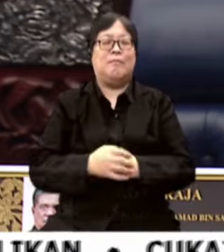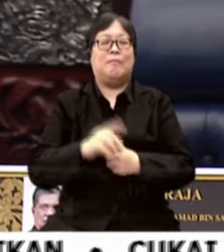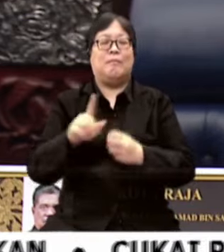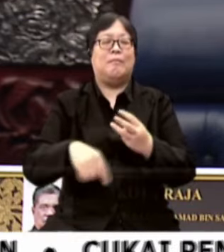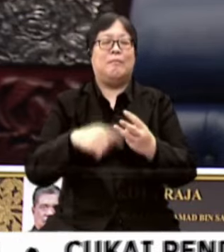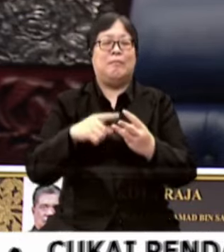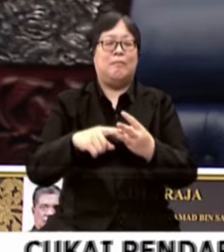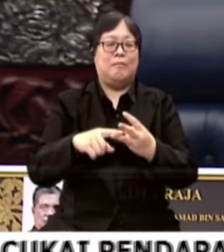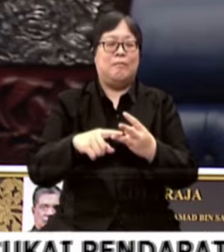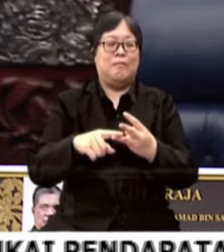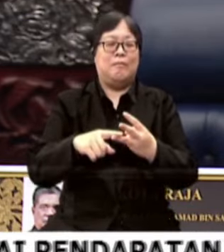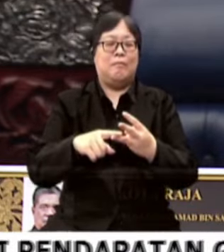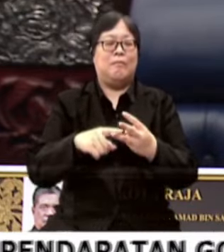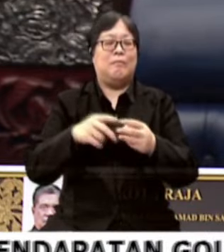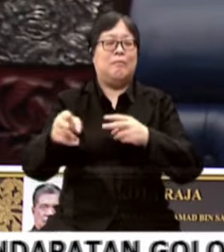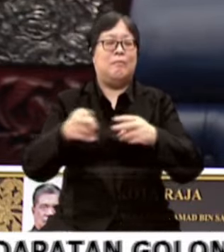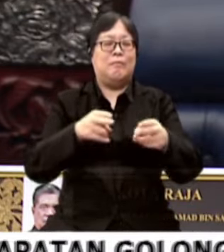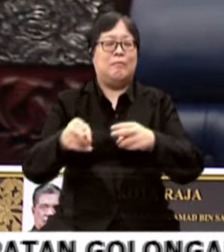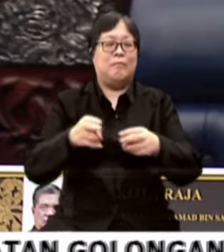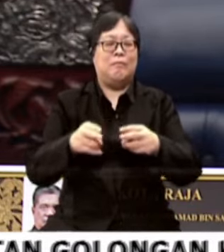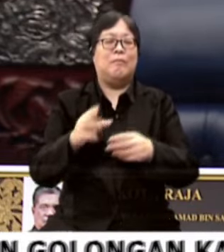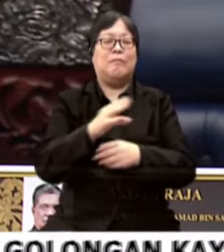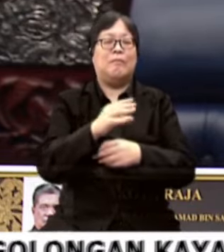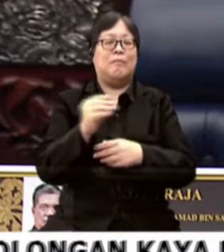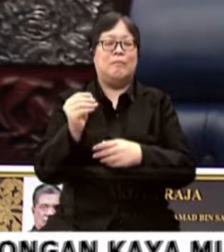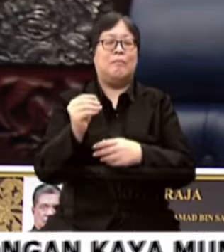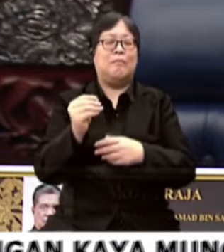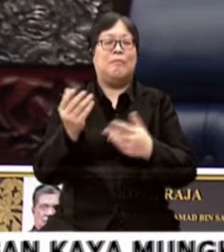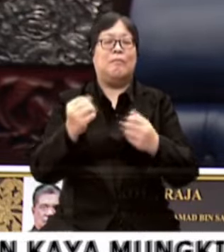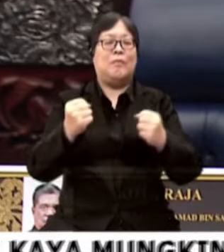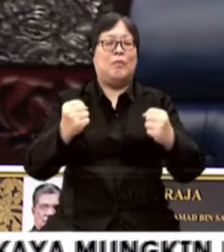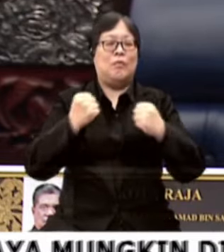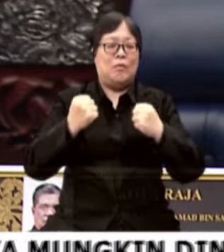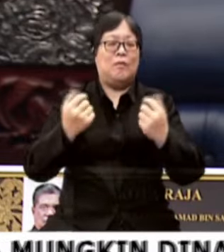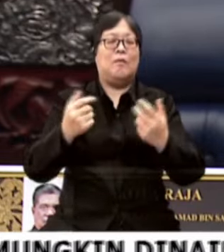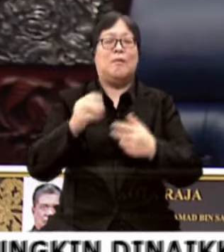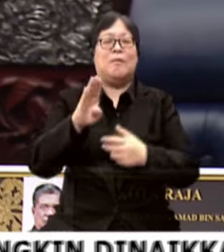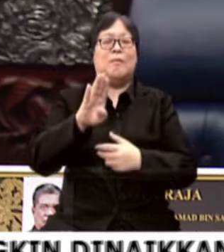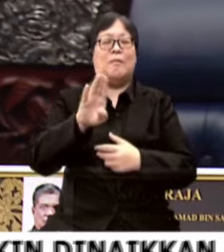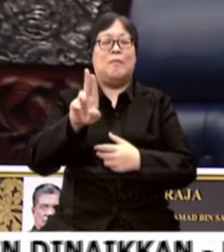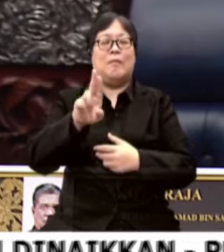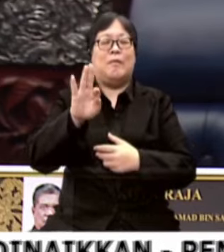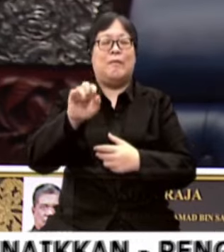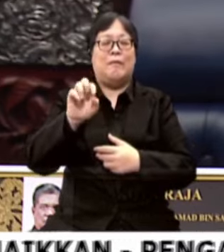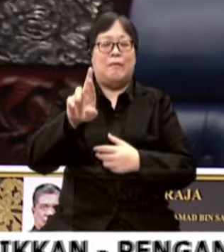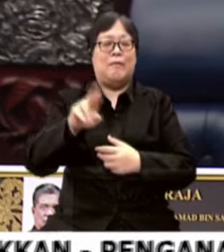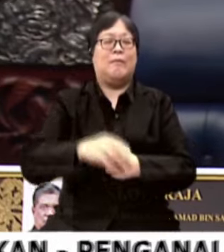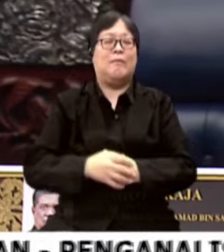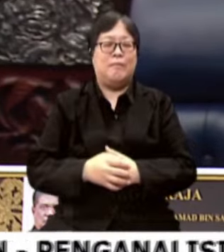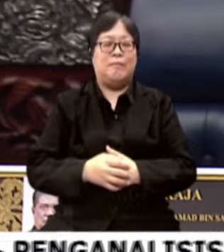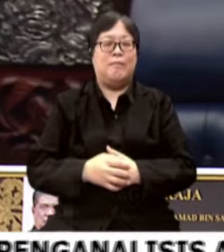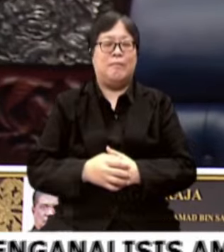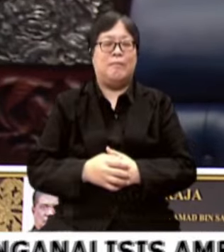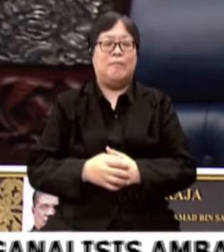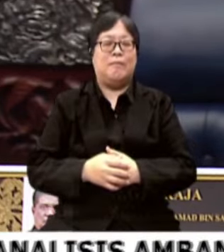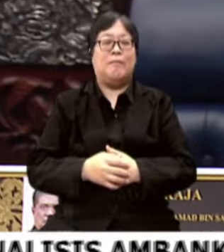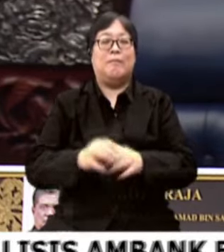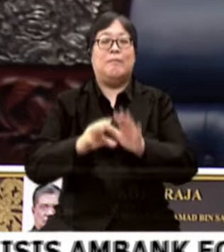pegagalan yang melibatkan inisiatif dan juga mempan ataupun bakso yang disebut oleh yang Bapak baca tadi